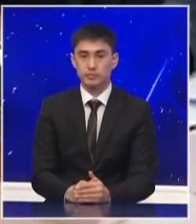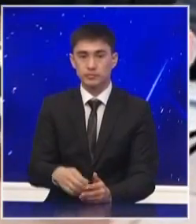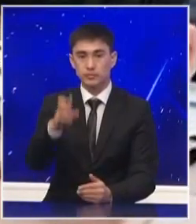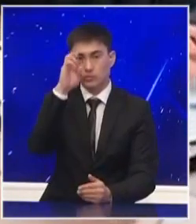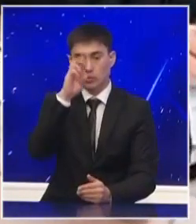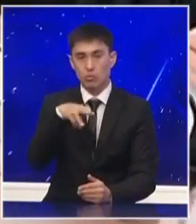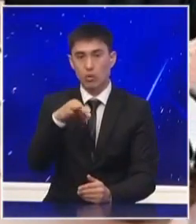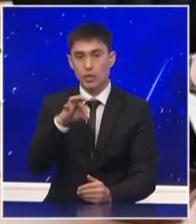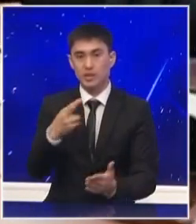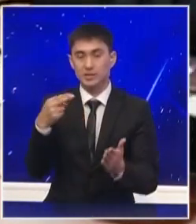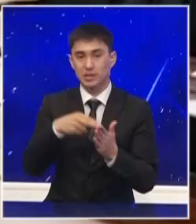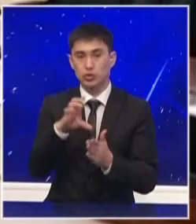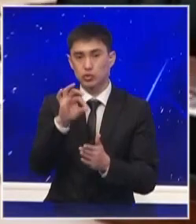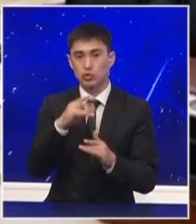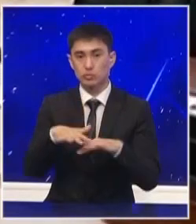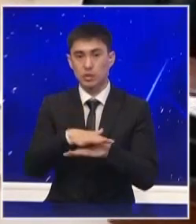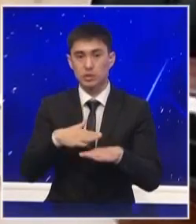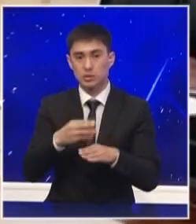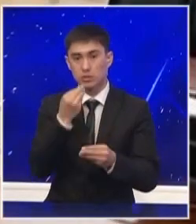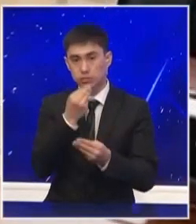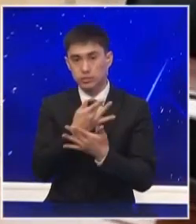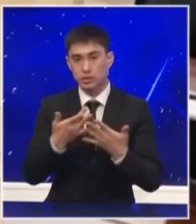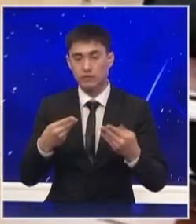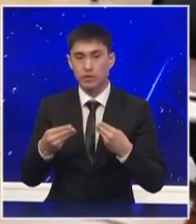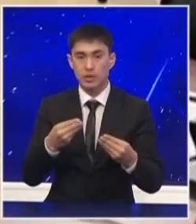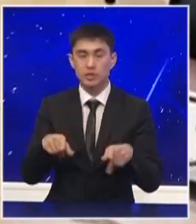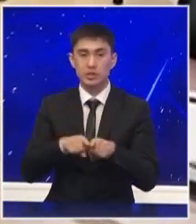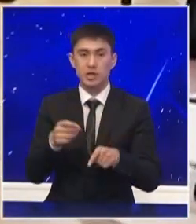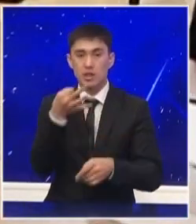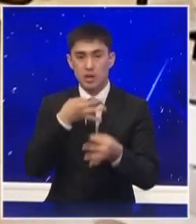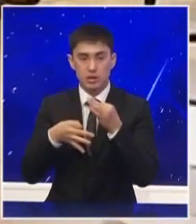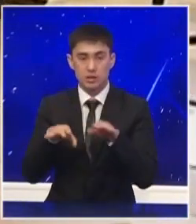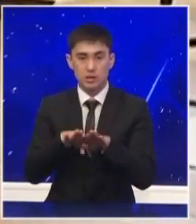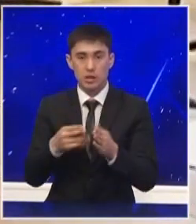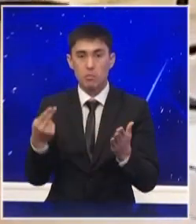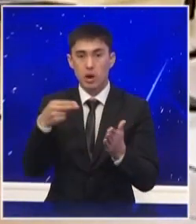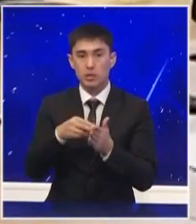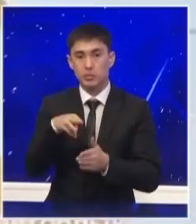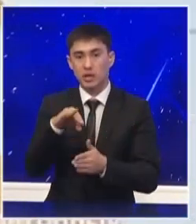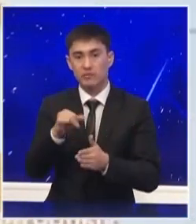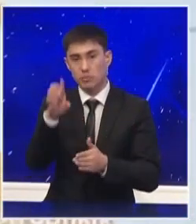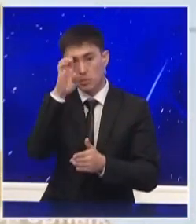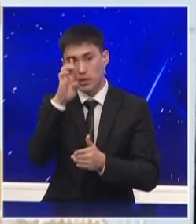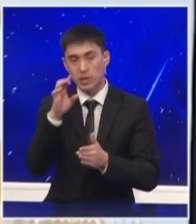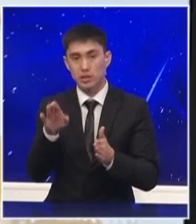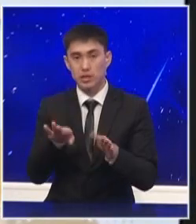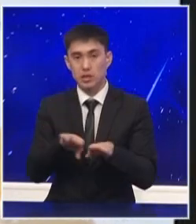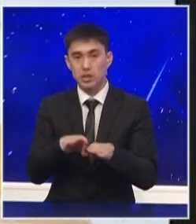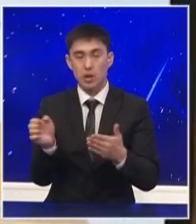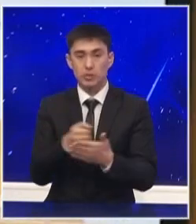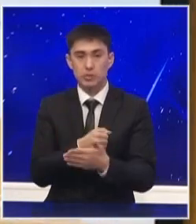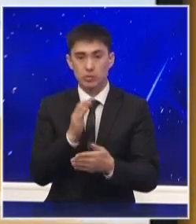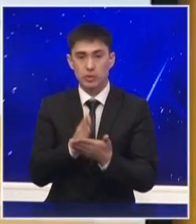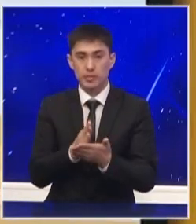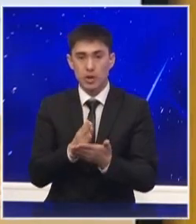Үкіметте мұнай өнімдеріне, әлеуметтік маңызы бар азық-түлік тауарларына және дәрілік заттарға бағалар мен тарифтерді мемлекеттік реттеуді алып тастау тетігі